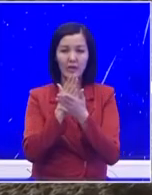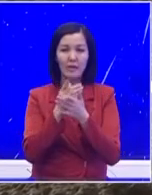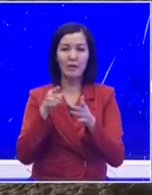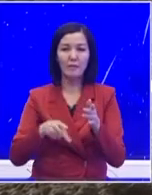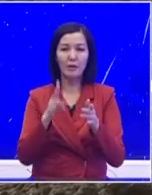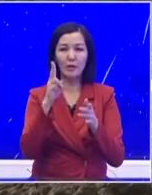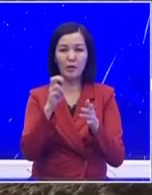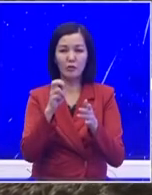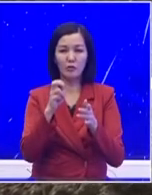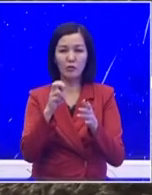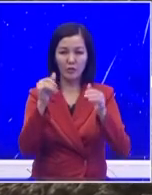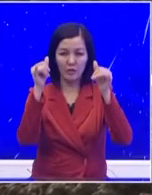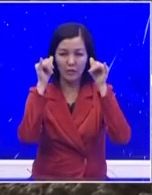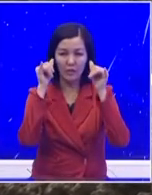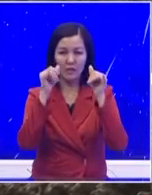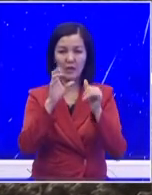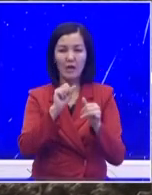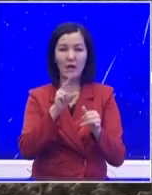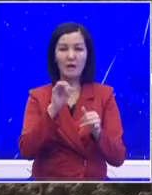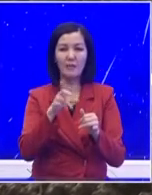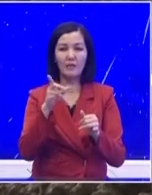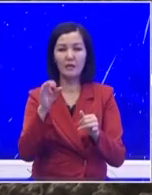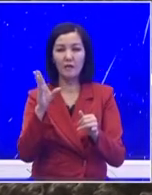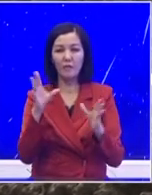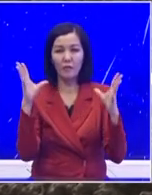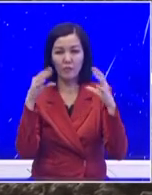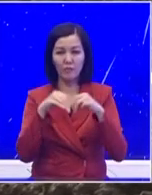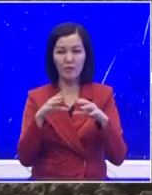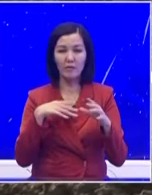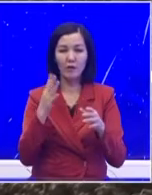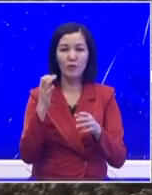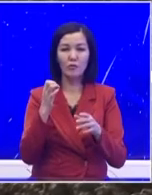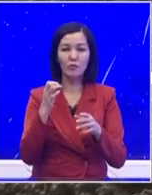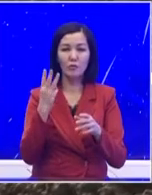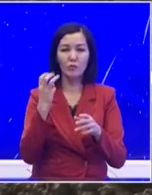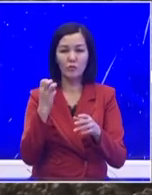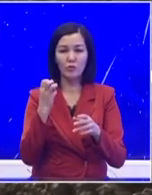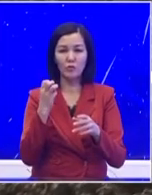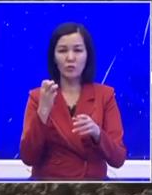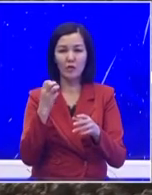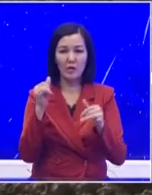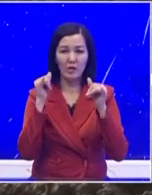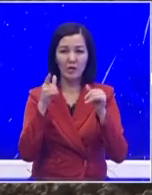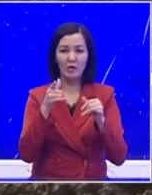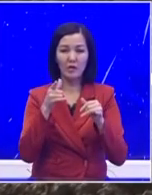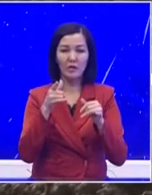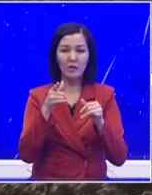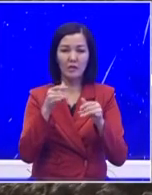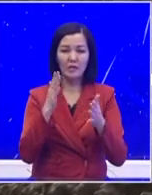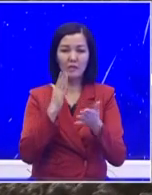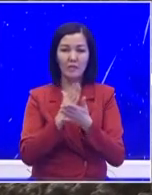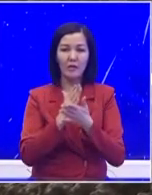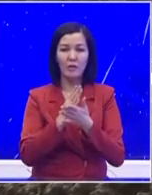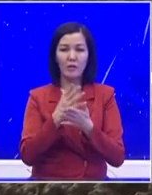1200 бастай Ақбас пен Герефорд тұр. И 400-300 бастай неден Галштейннен тұр. Бізде